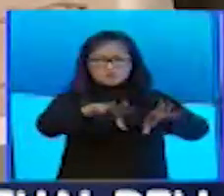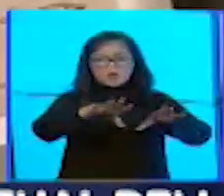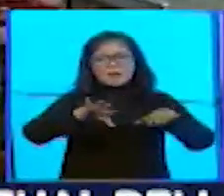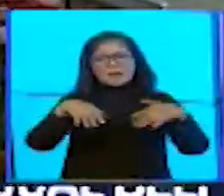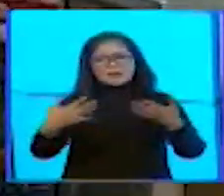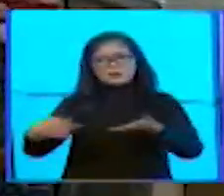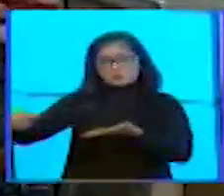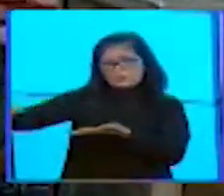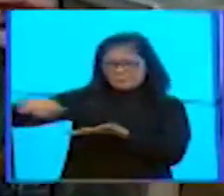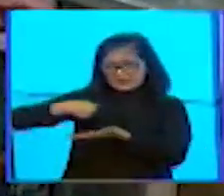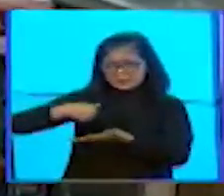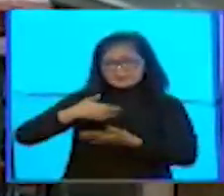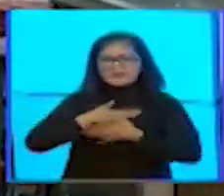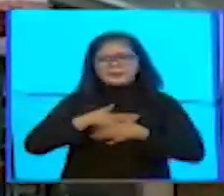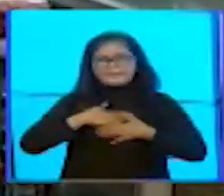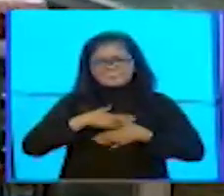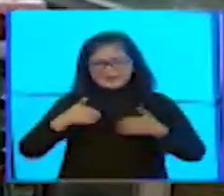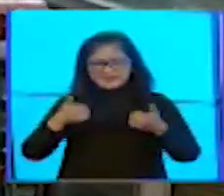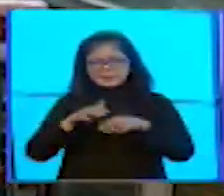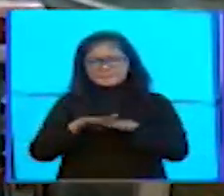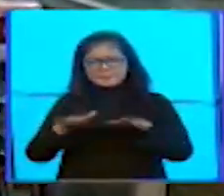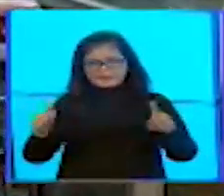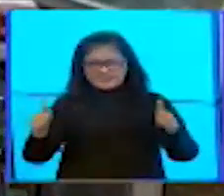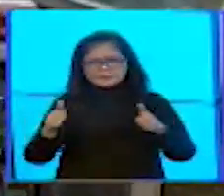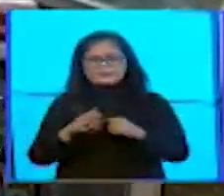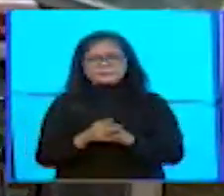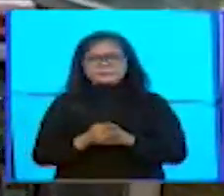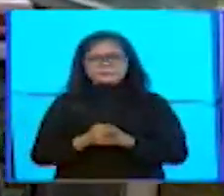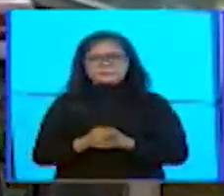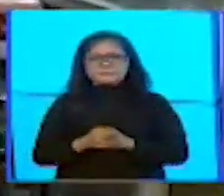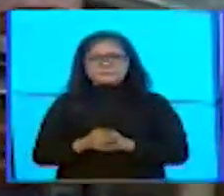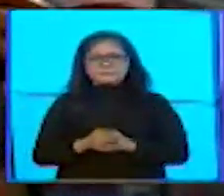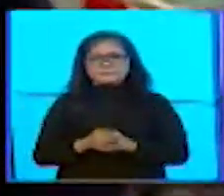sini. Dari Jakarta, Kevin Pakan, Faisal Reza, iNews, melaporkan.